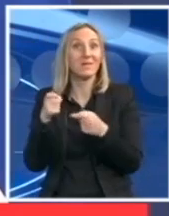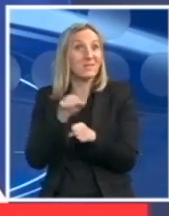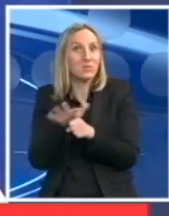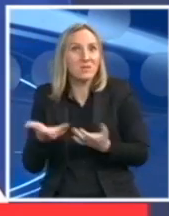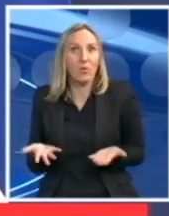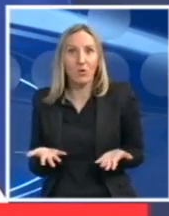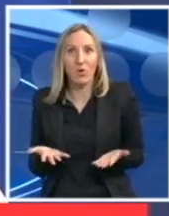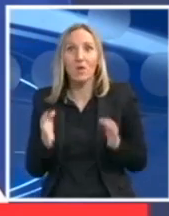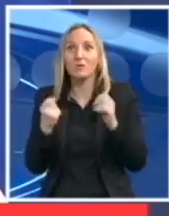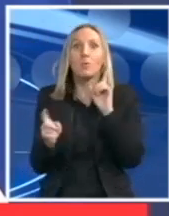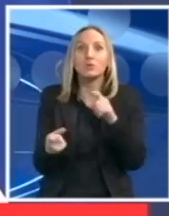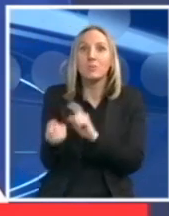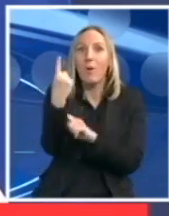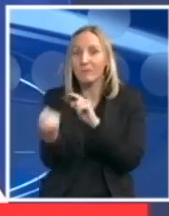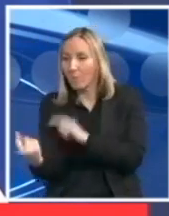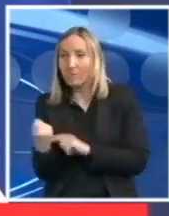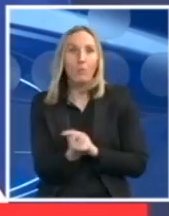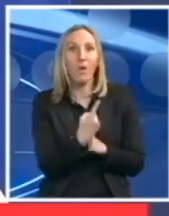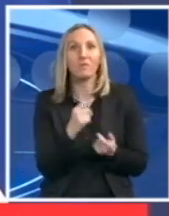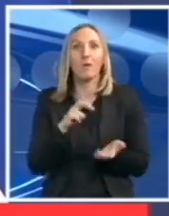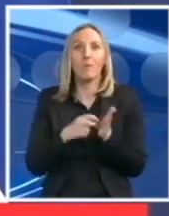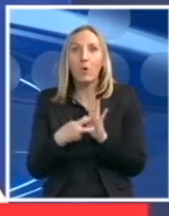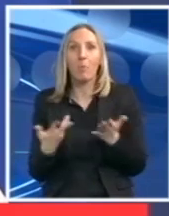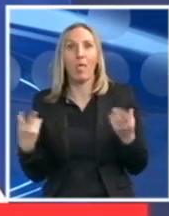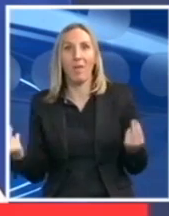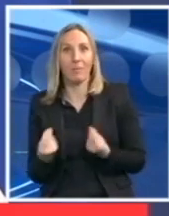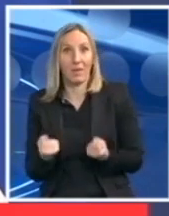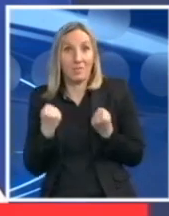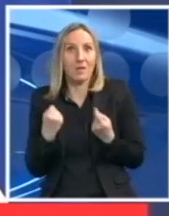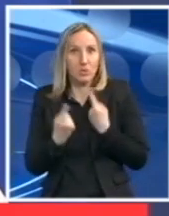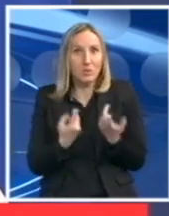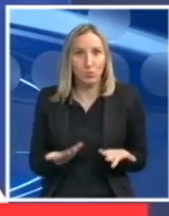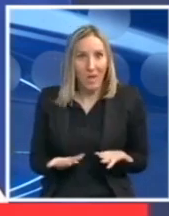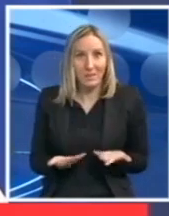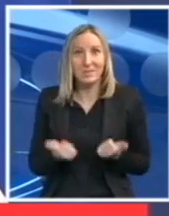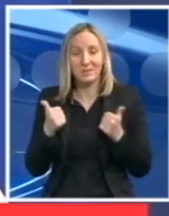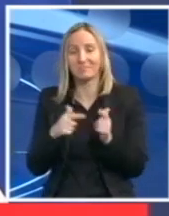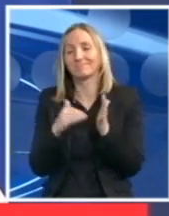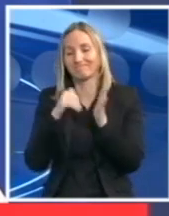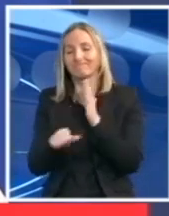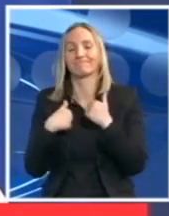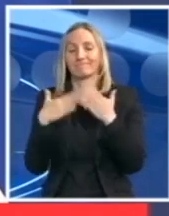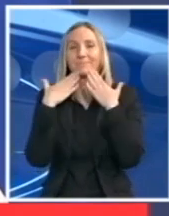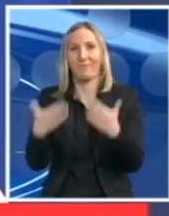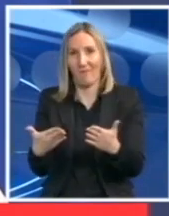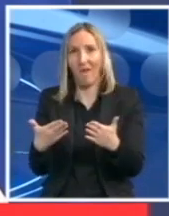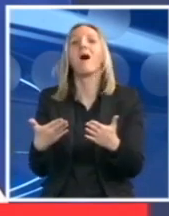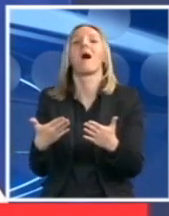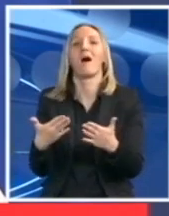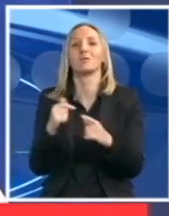svugde se mogu javiti određeni problemi i izazovi. Tako da ja vam se još jednom zahvaljujem što ste ovde svaki dan sa nama i